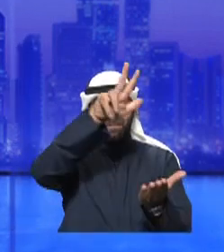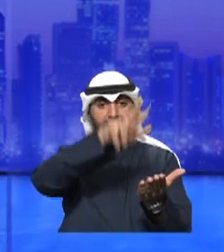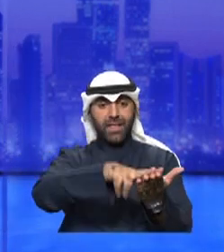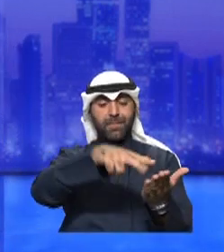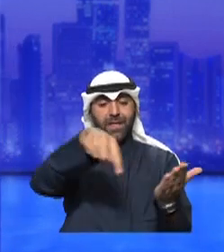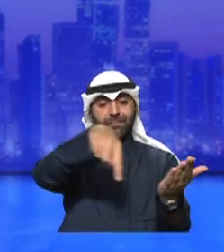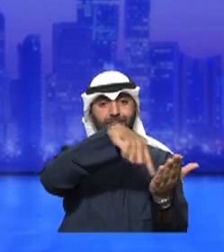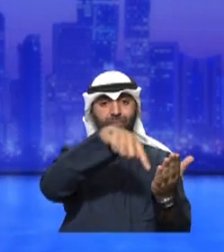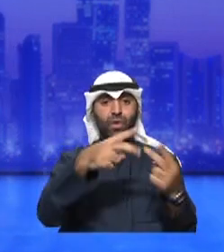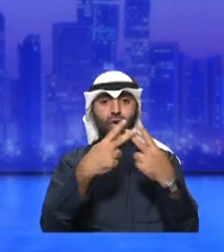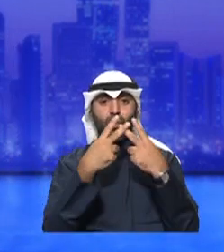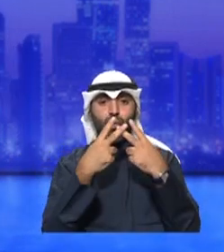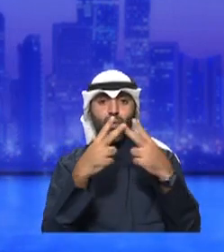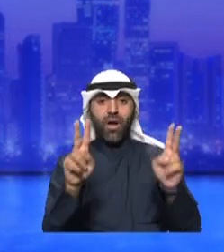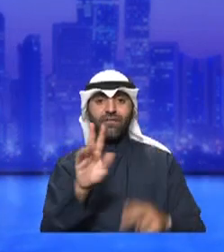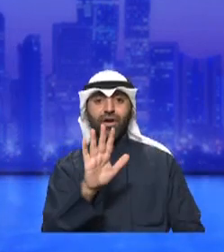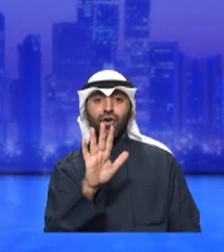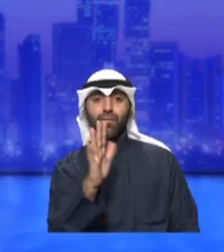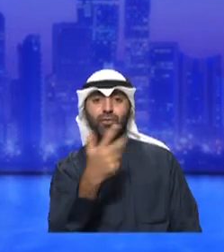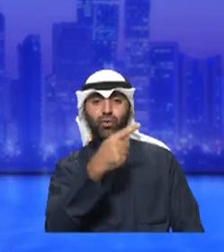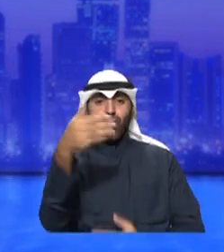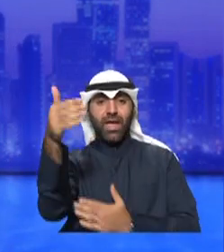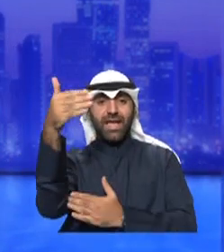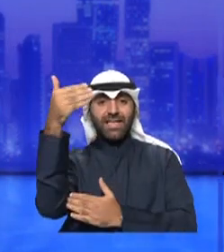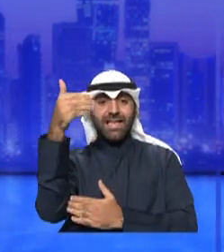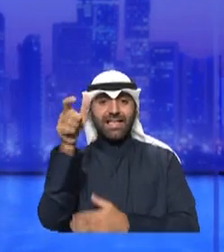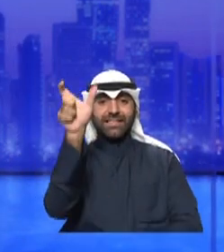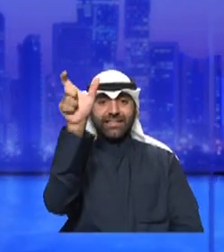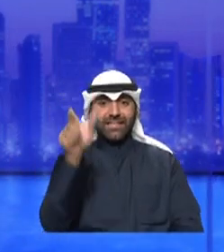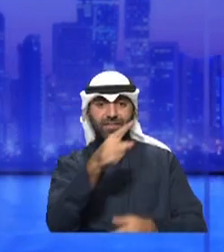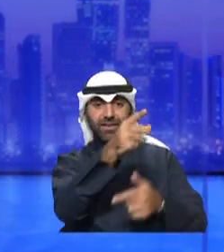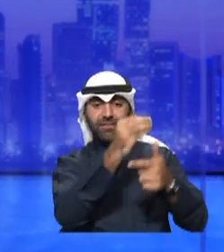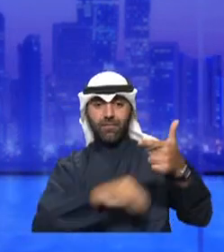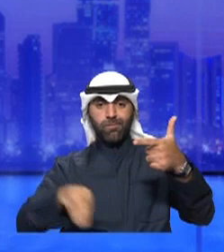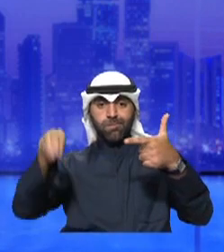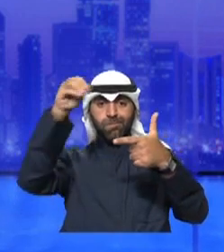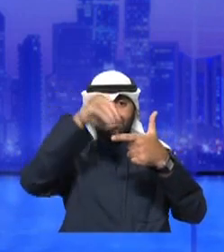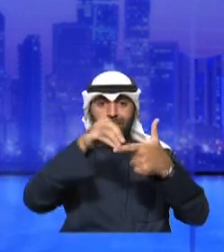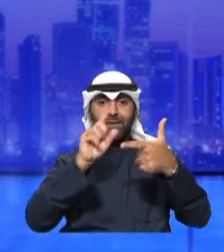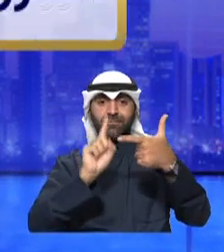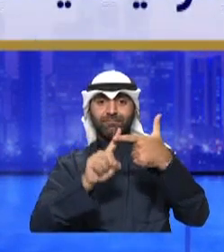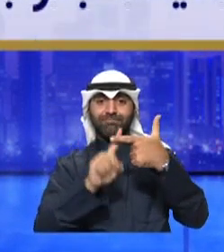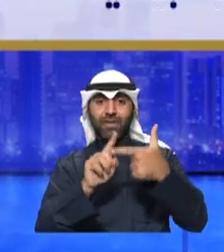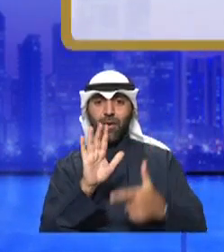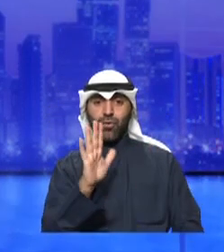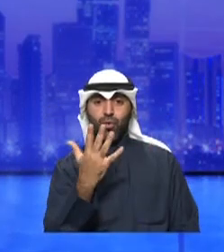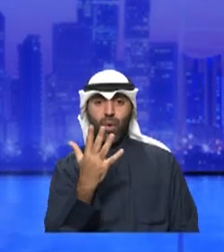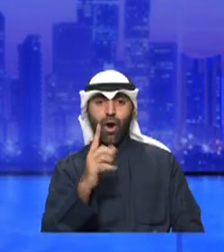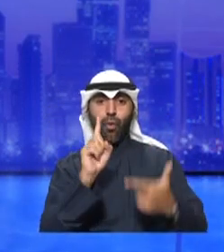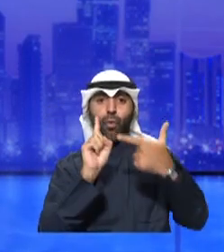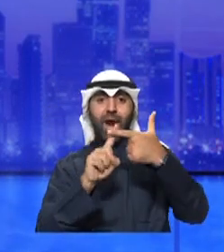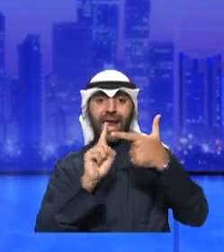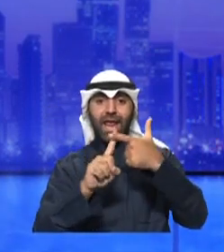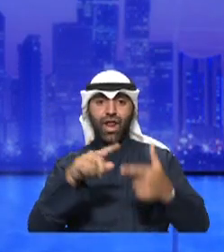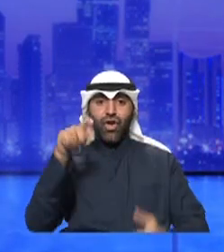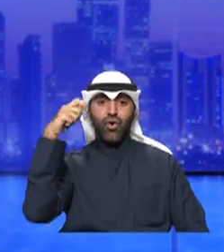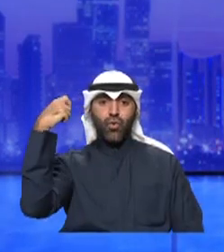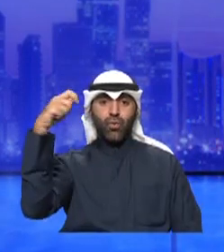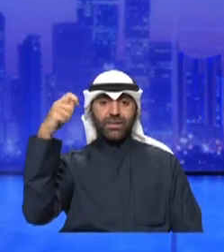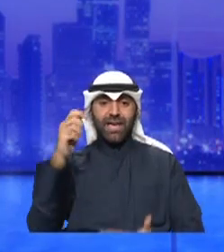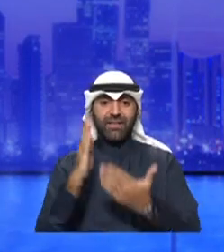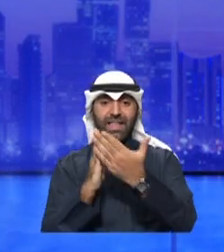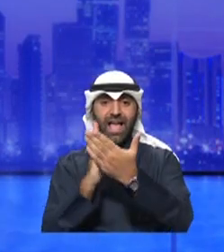بالدرجه الممتازه كما اعتمد مجلس الوزراء مشروع مرسوم بتعيين عميد ركن متقاعد محمد